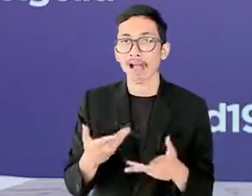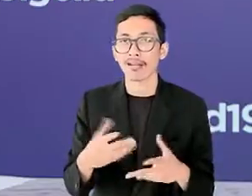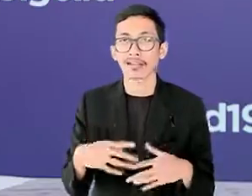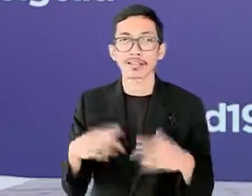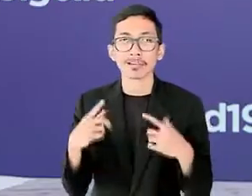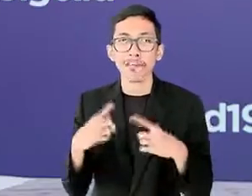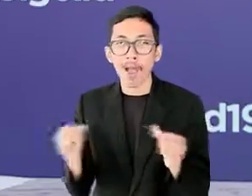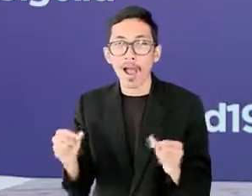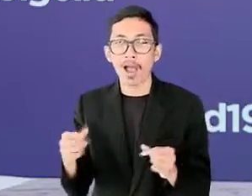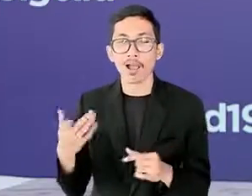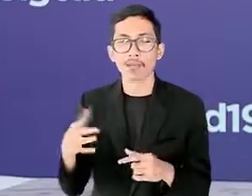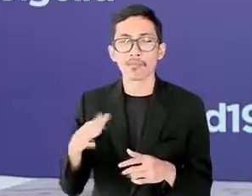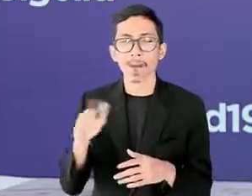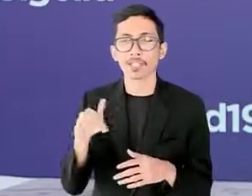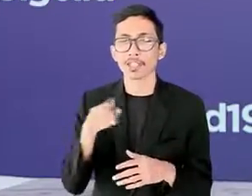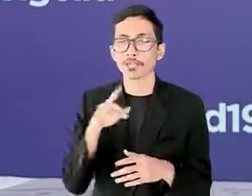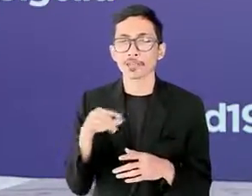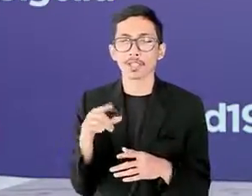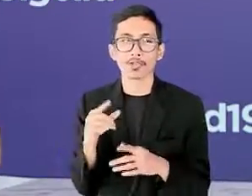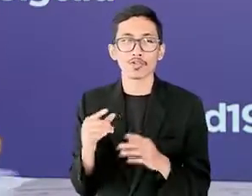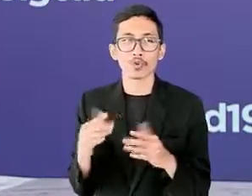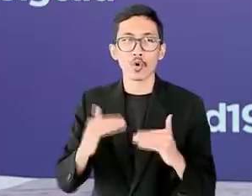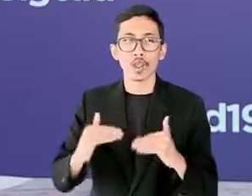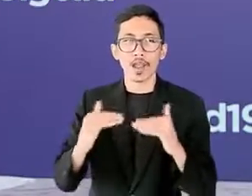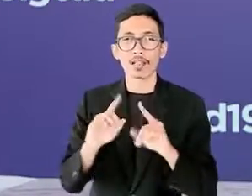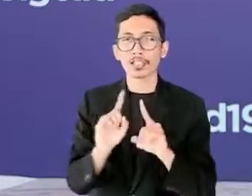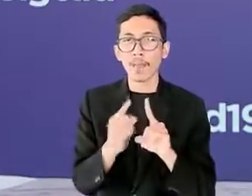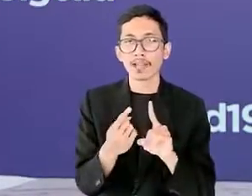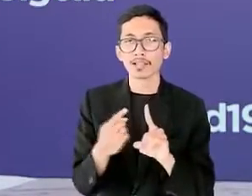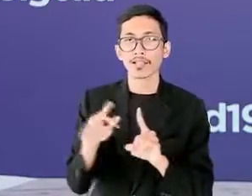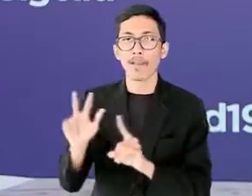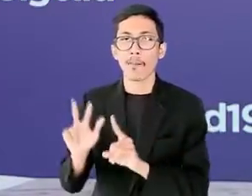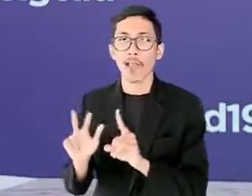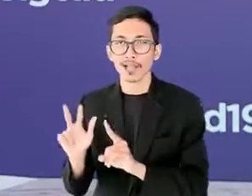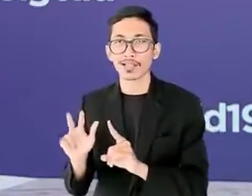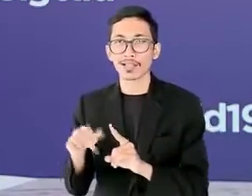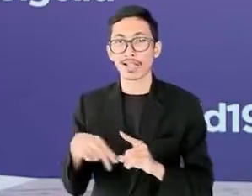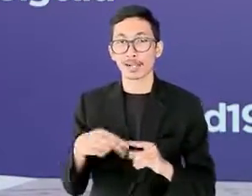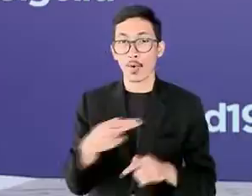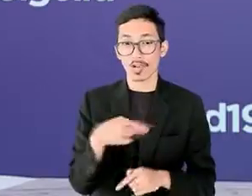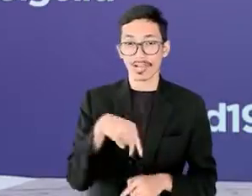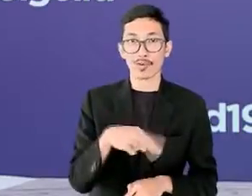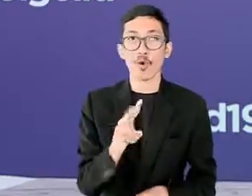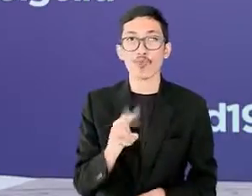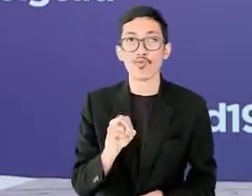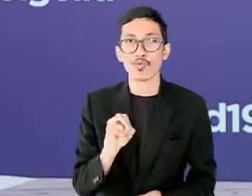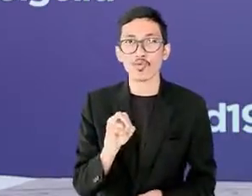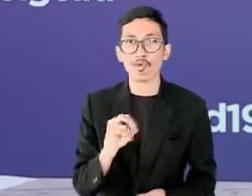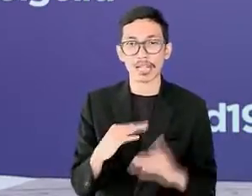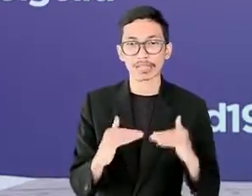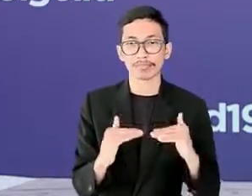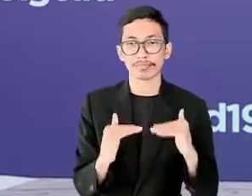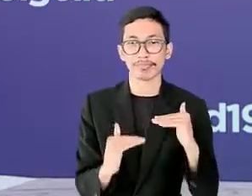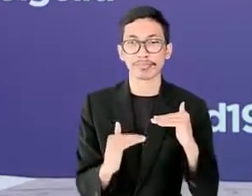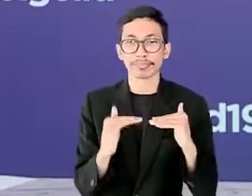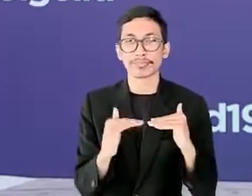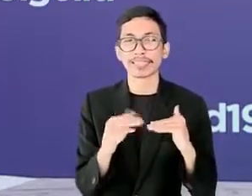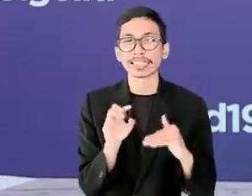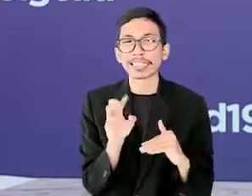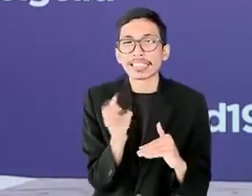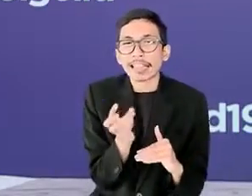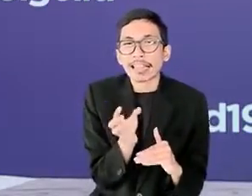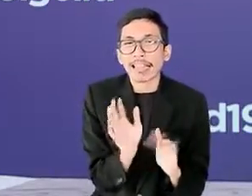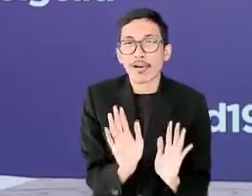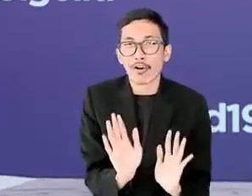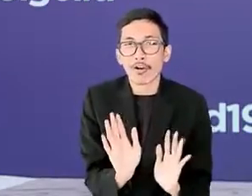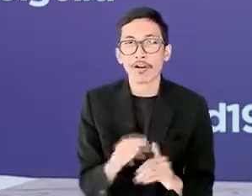urutan 11 sampai dengan 18 sebagai catatan aspek demografis gimana jumlah penduduk Indonesia